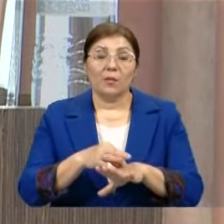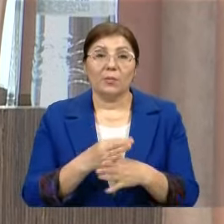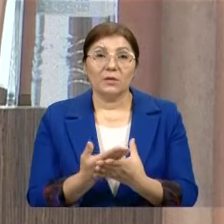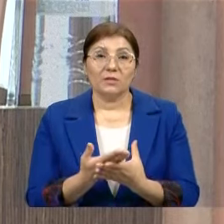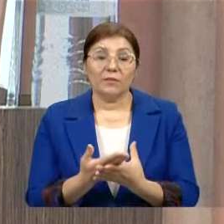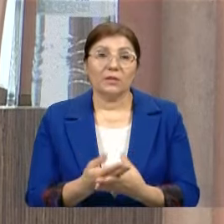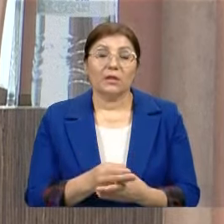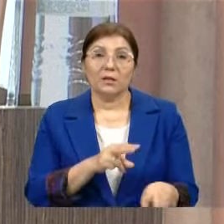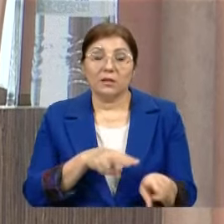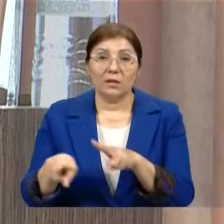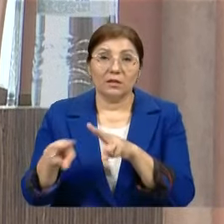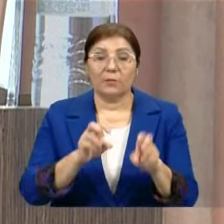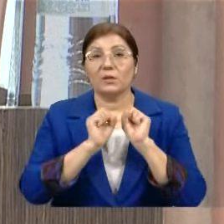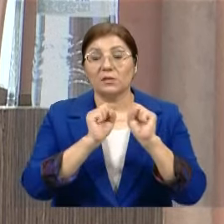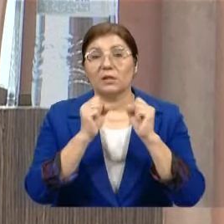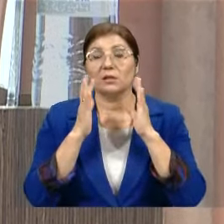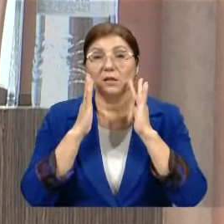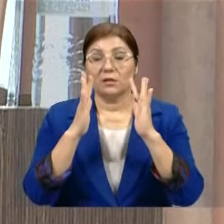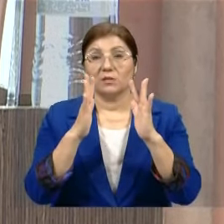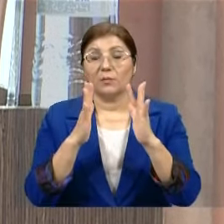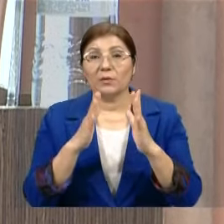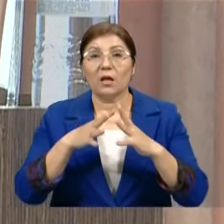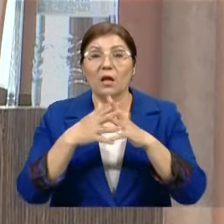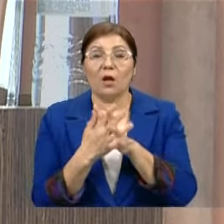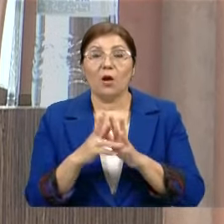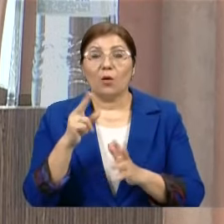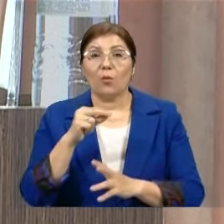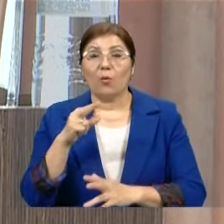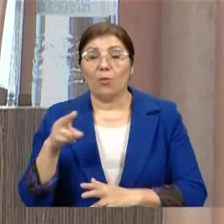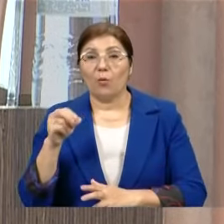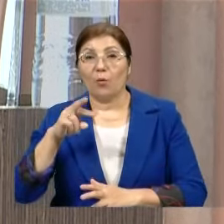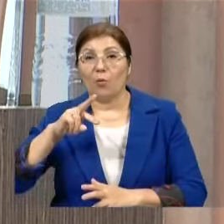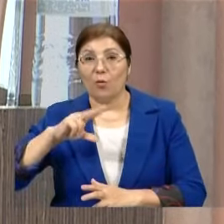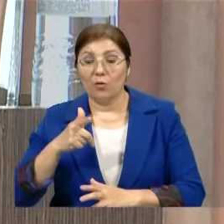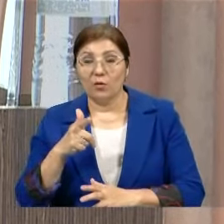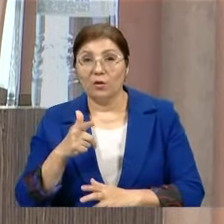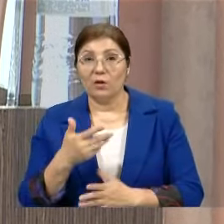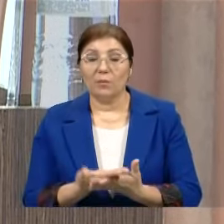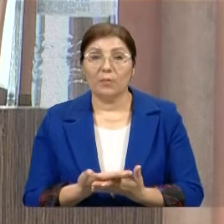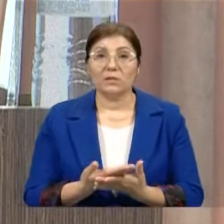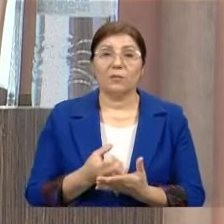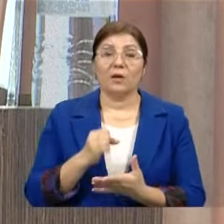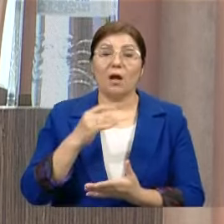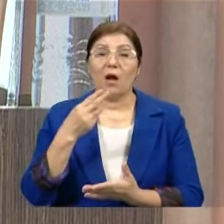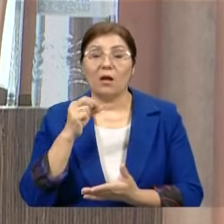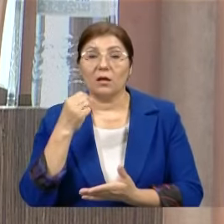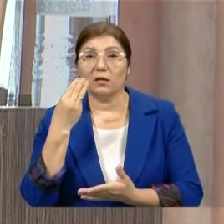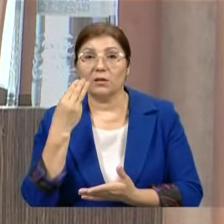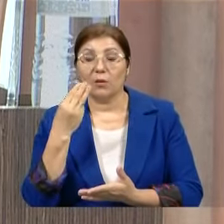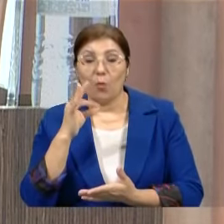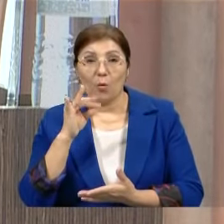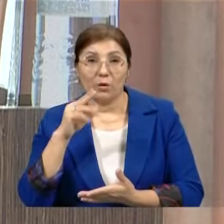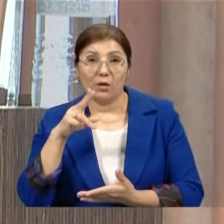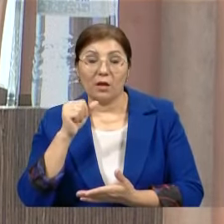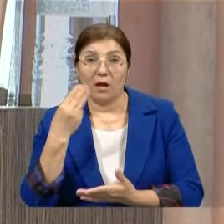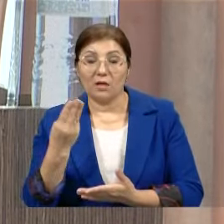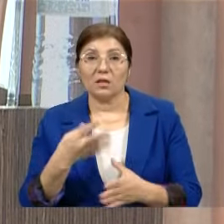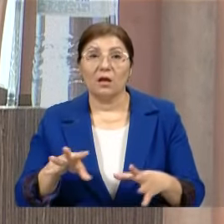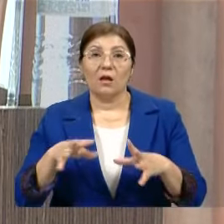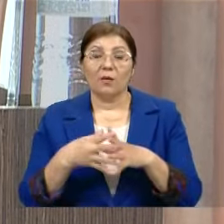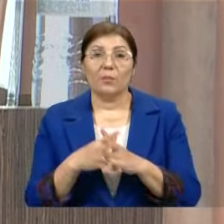механизированный дозор по защите лесного фонда в районе села Кокой Кабдинского района и урочище Аркаш в селе Каракой Мугалжарского района. Помимо